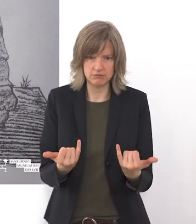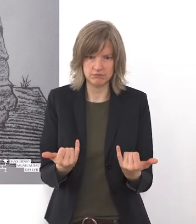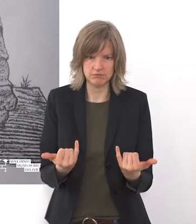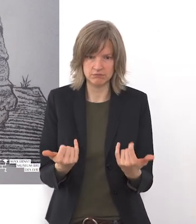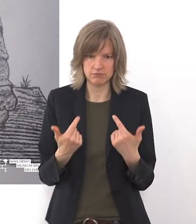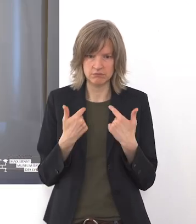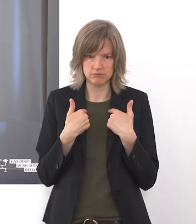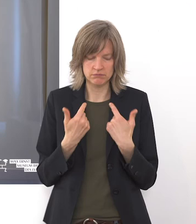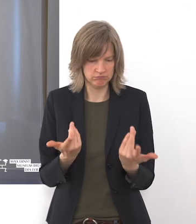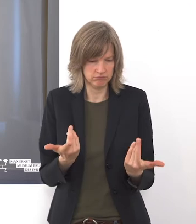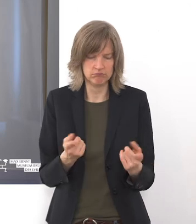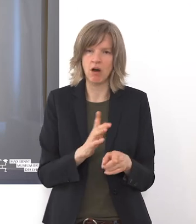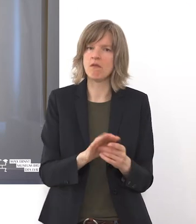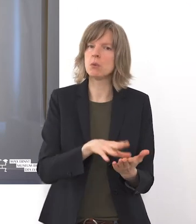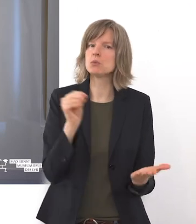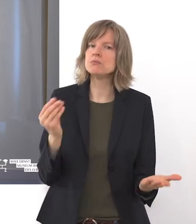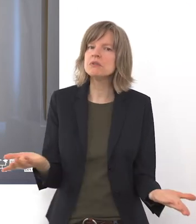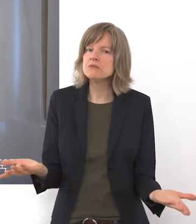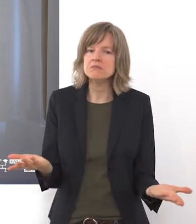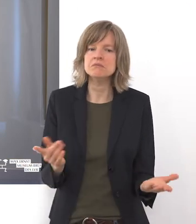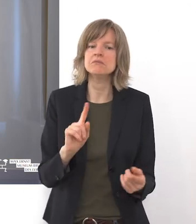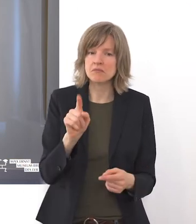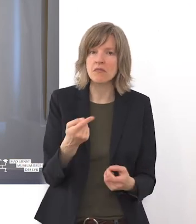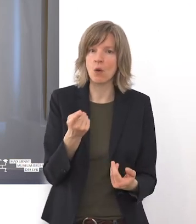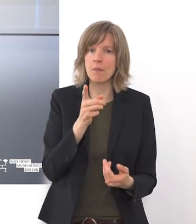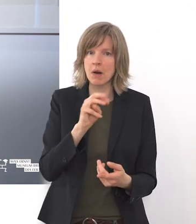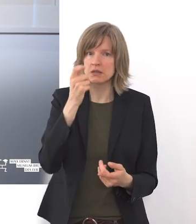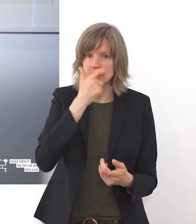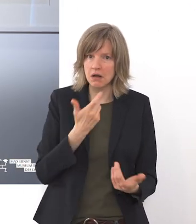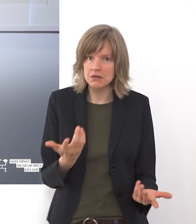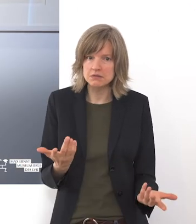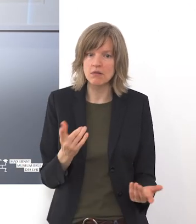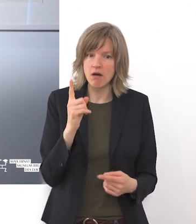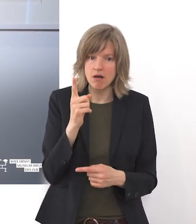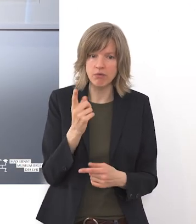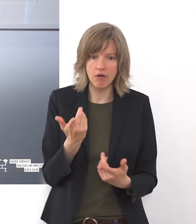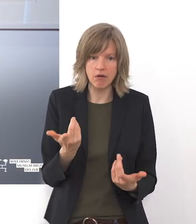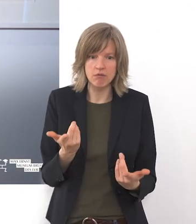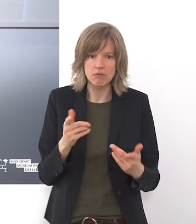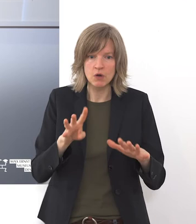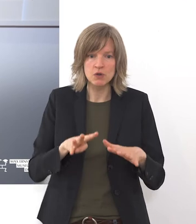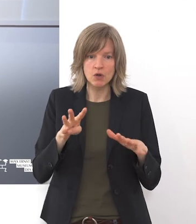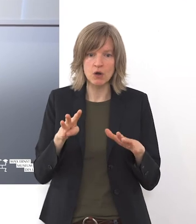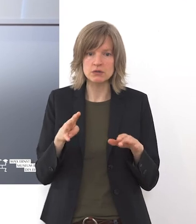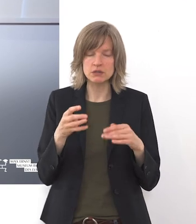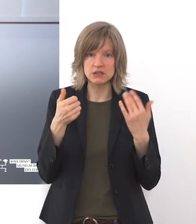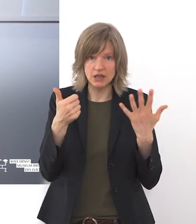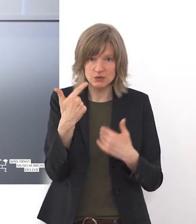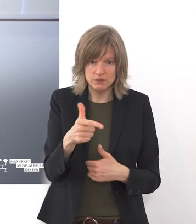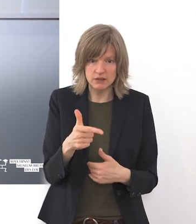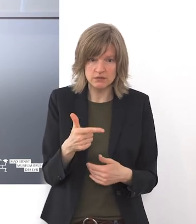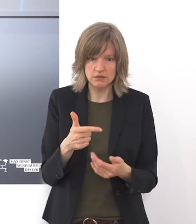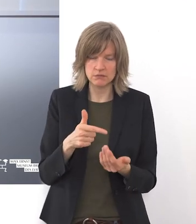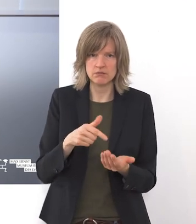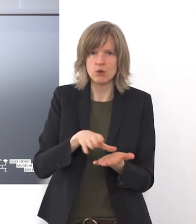ganz einfach unter den Kopierer legen. Und das hat Max Ernst sich auch gedacht. Nur, dass 1926 das Kopierverfahren natürlich noch